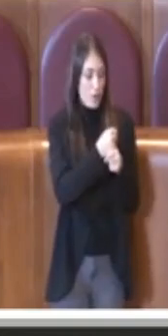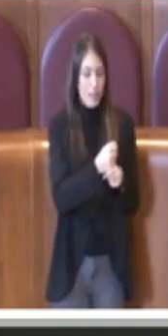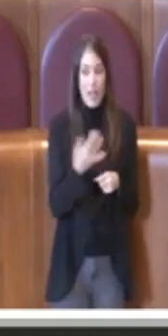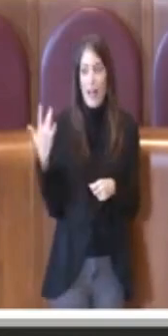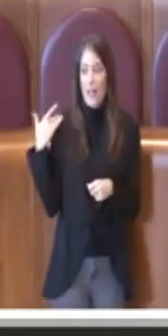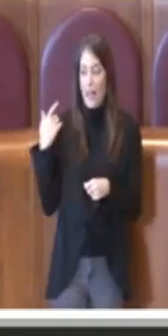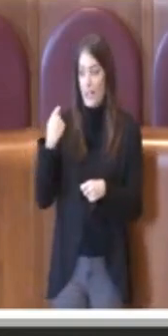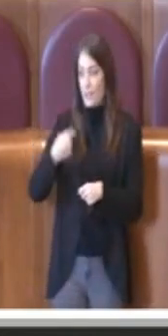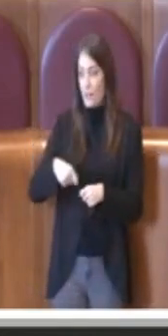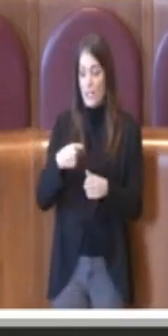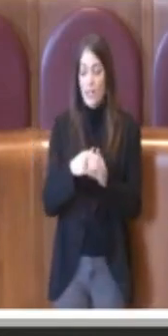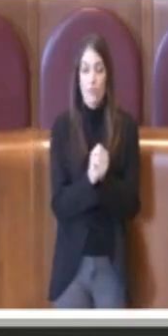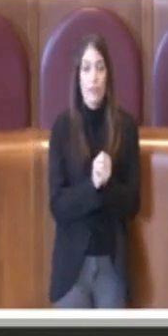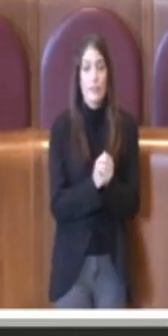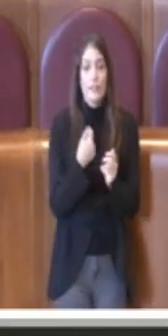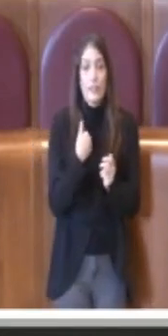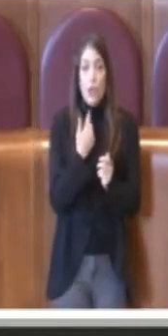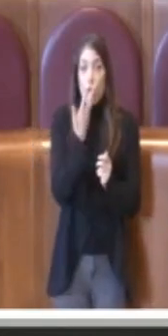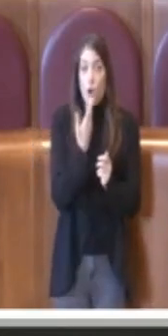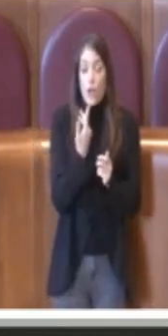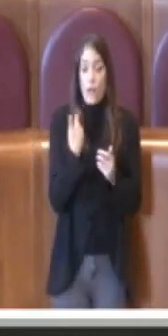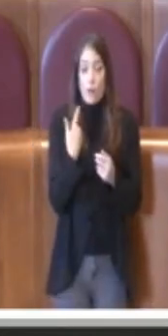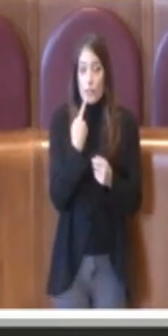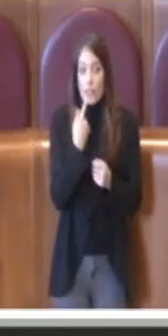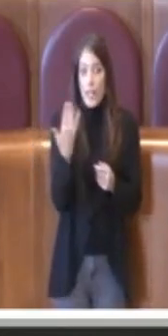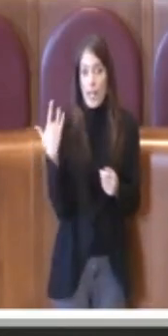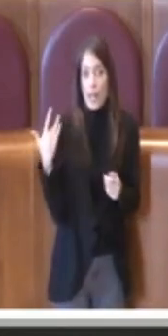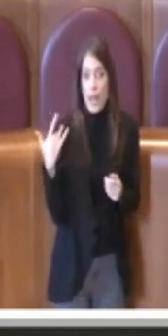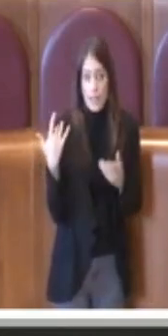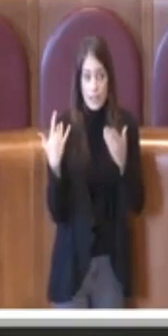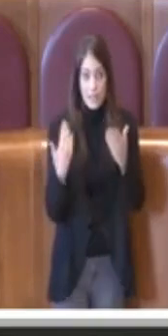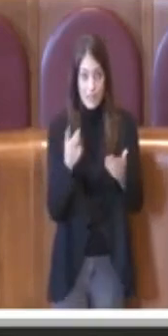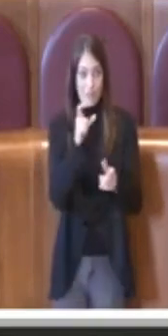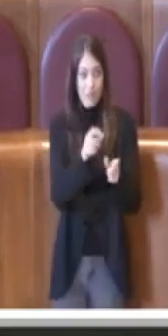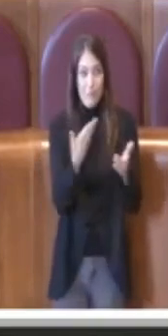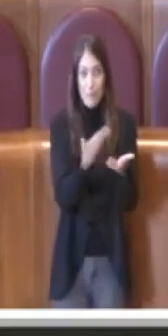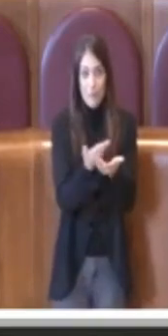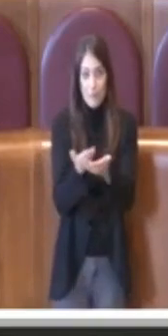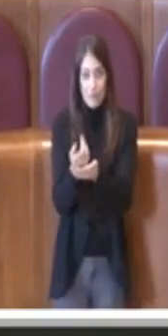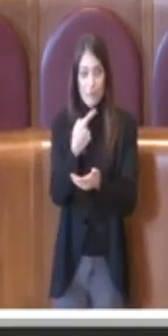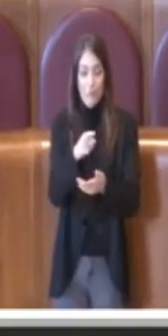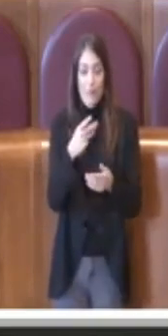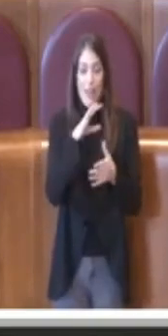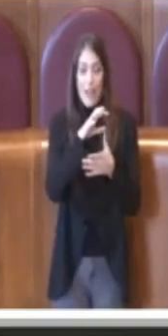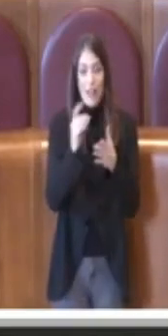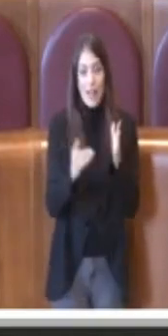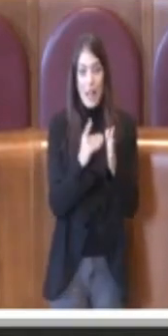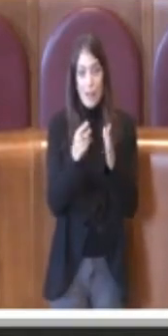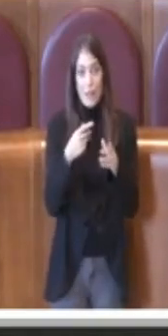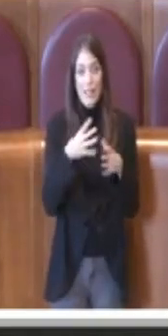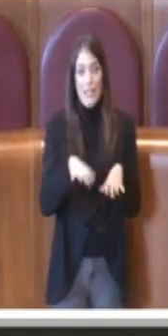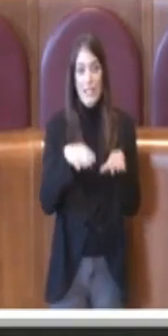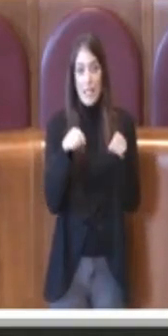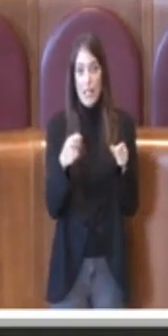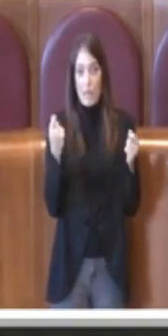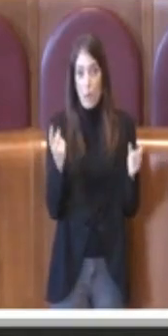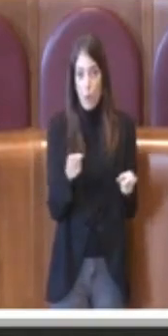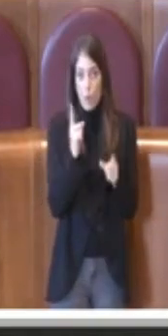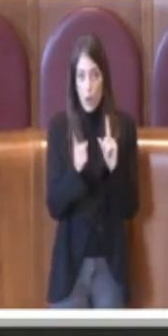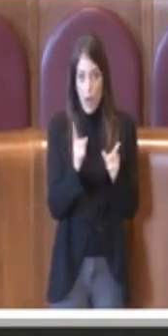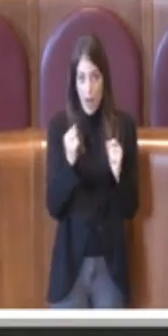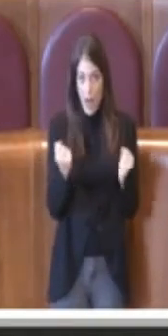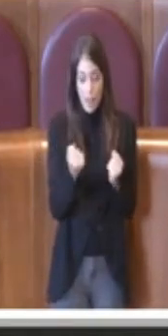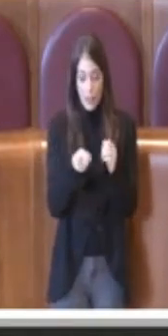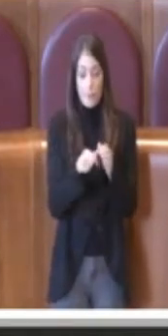Grazie Presidente. Io volevo innanzitutto ringraziare i proponenti di questa delibera di iniziativa popolare,